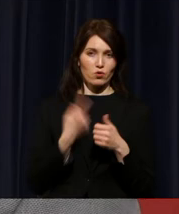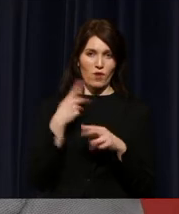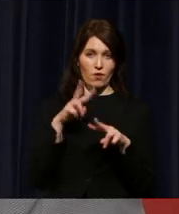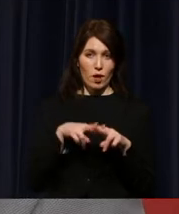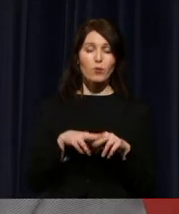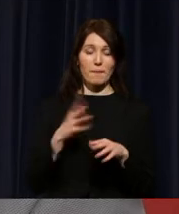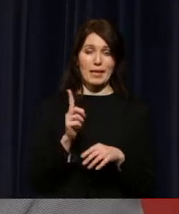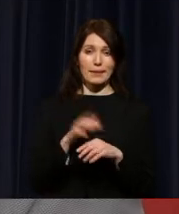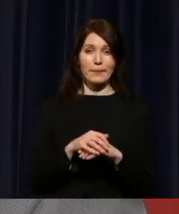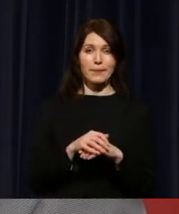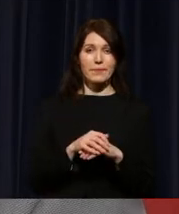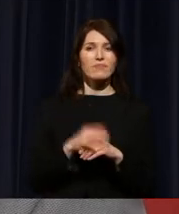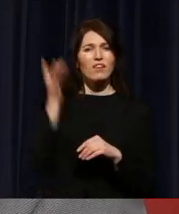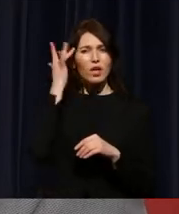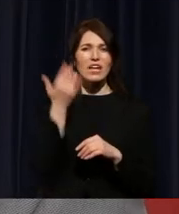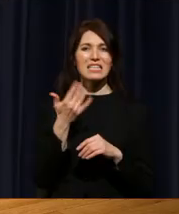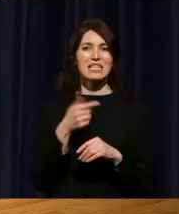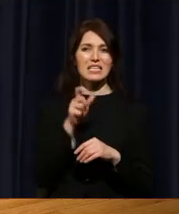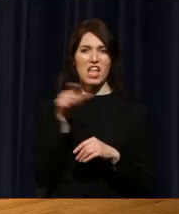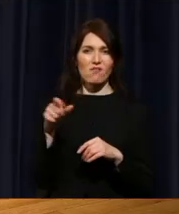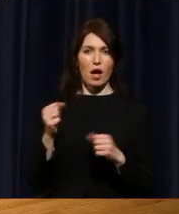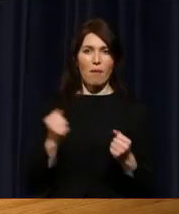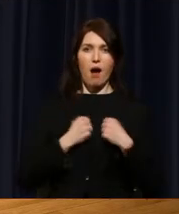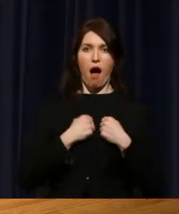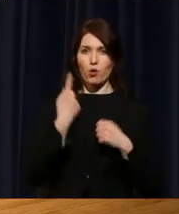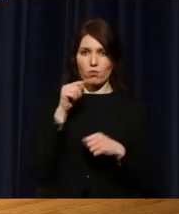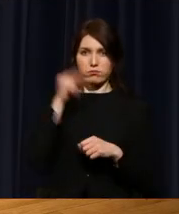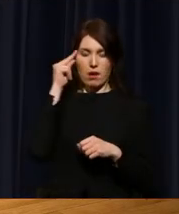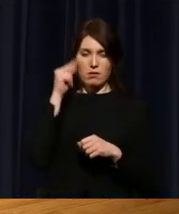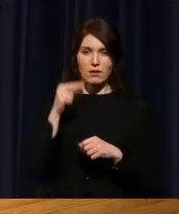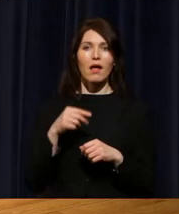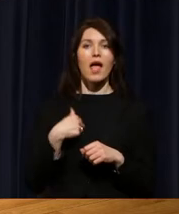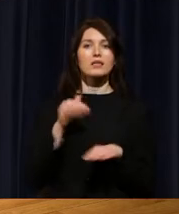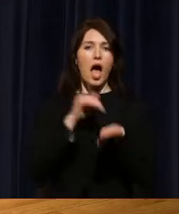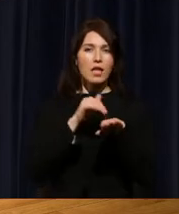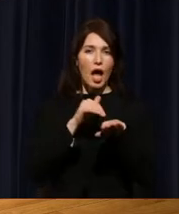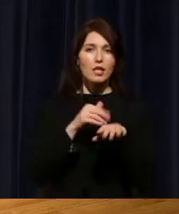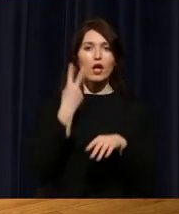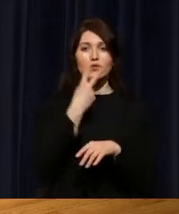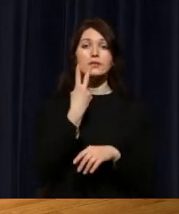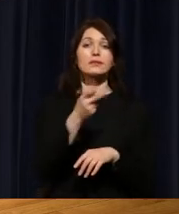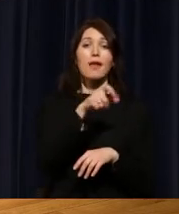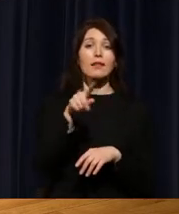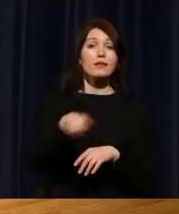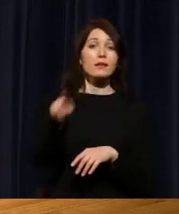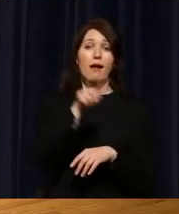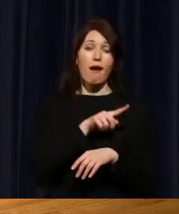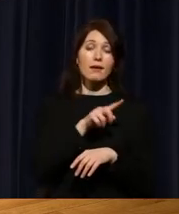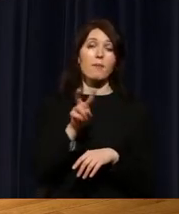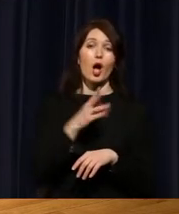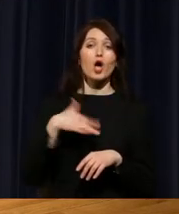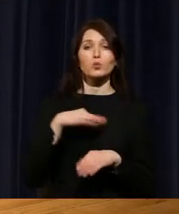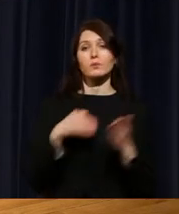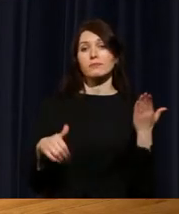Es to jautāju no tādu viedokļu, cik tas atbaida, jo te mums no jautātājiem, es droši vien tādu atgādināšu savukārt tiem skatītājiem, kas